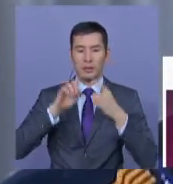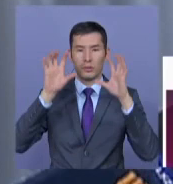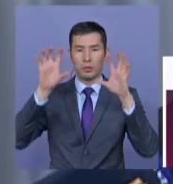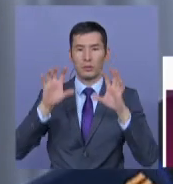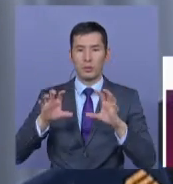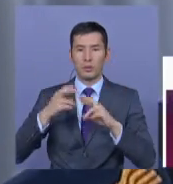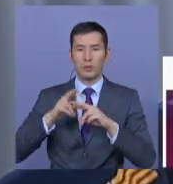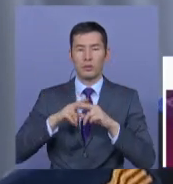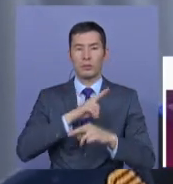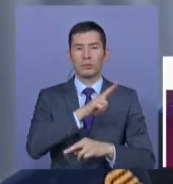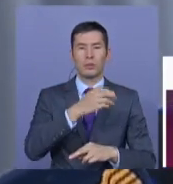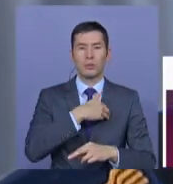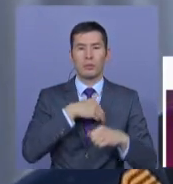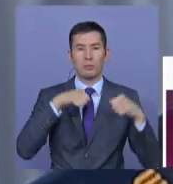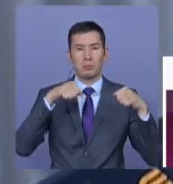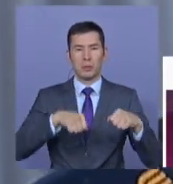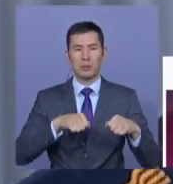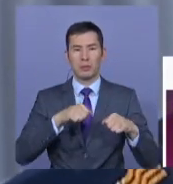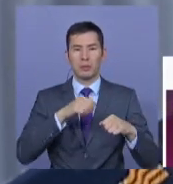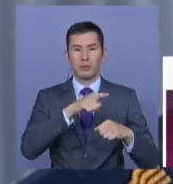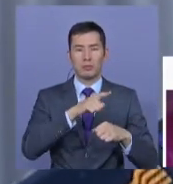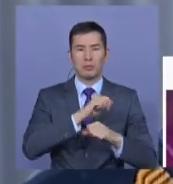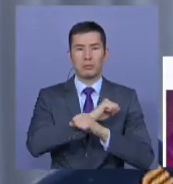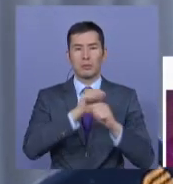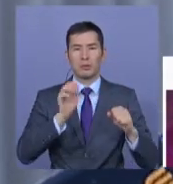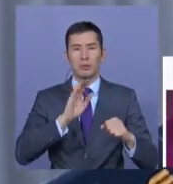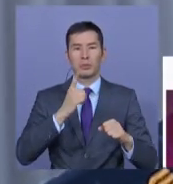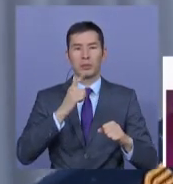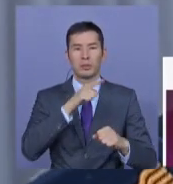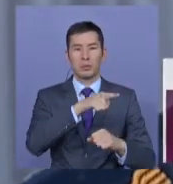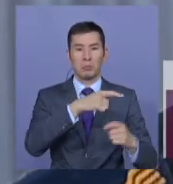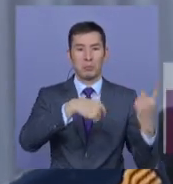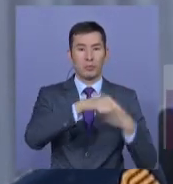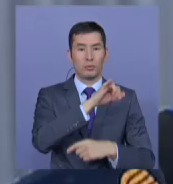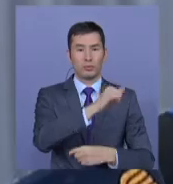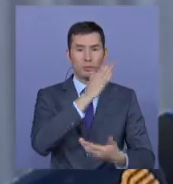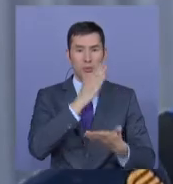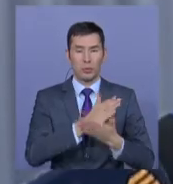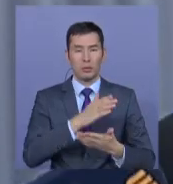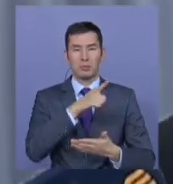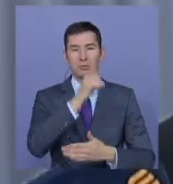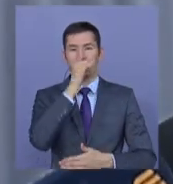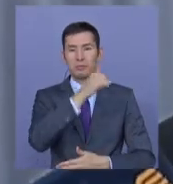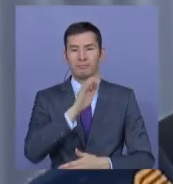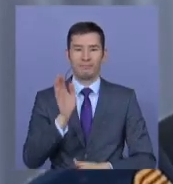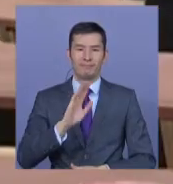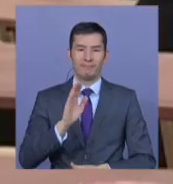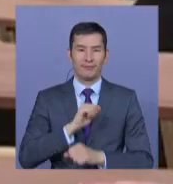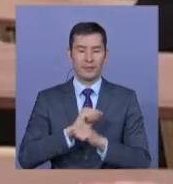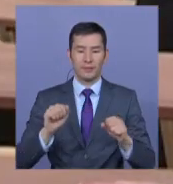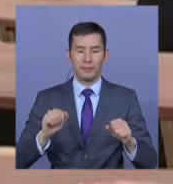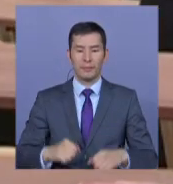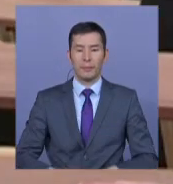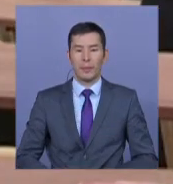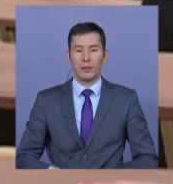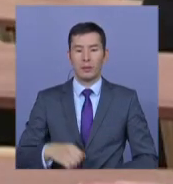шектей алмаймыз. Сен бизнес саласында жұмыс істейсің, қатыса алмайсың дей алмаймыз ғой. Өйткен жағдайда бізді сотқа да беру мүмкін ғой.